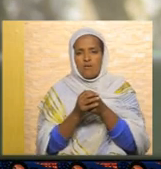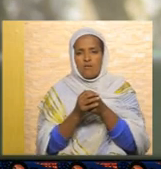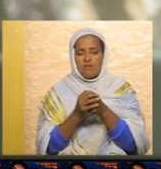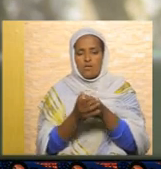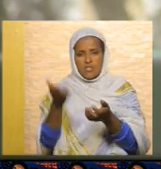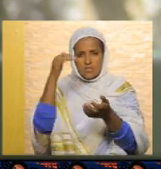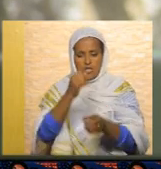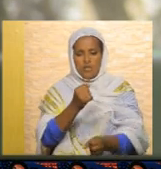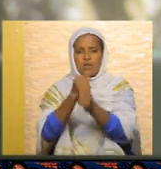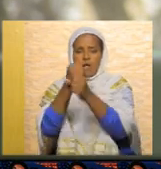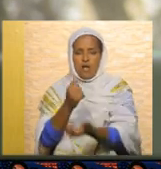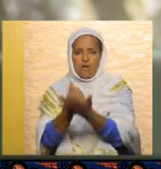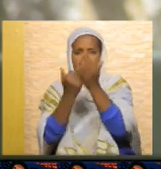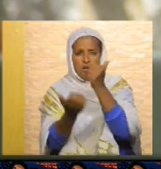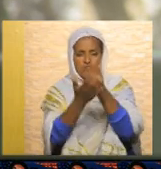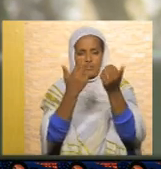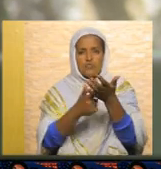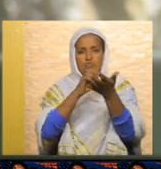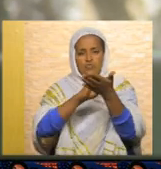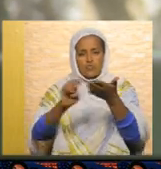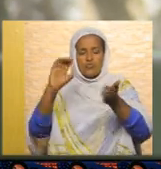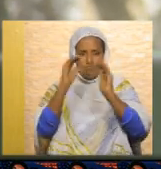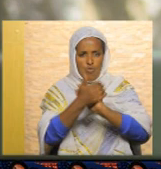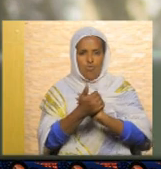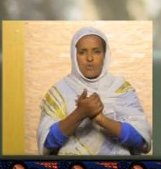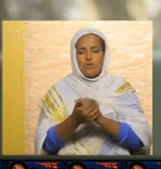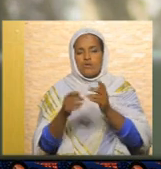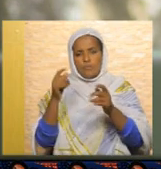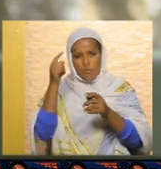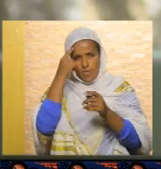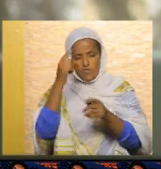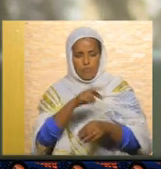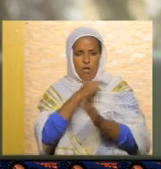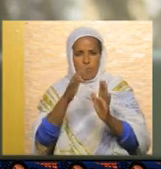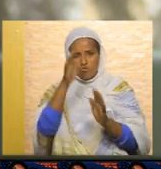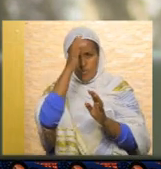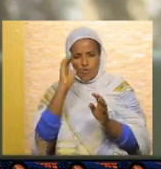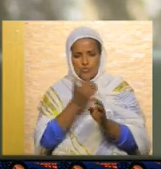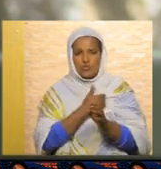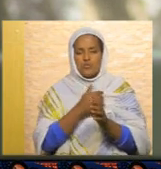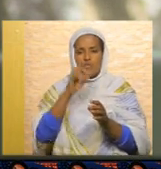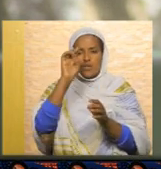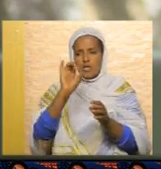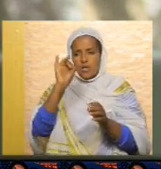በምስራቅና በኢትዮጵያ ኦርቶዶክስ ተዋሕዶ ቤተ ክርስቲያን ነው የመጀመሪያዊቱ ቤተ ክርስቲያን የሴት